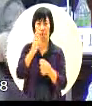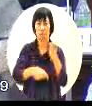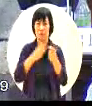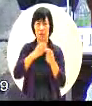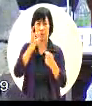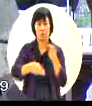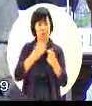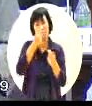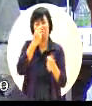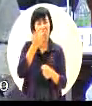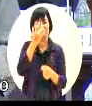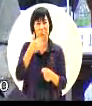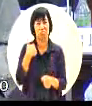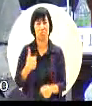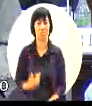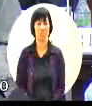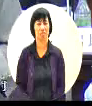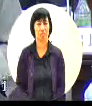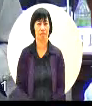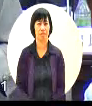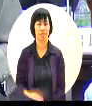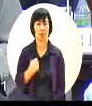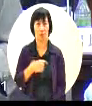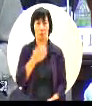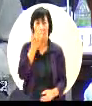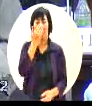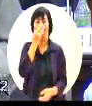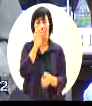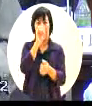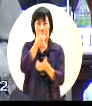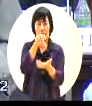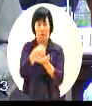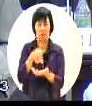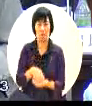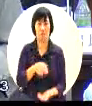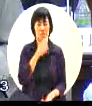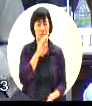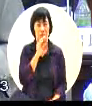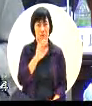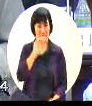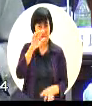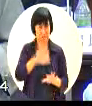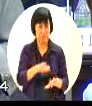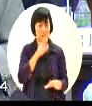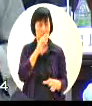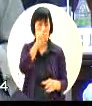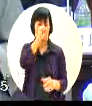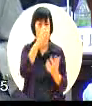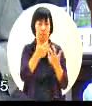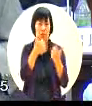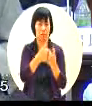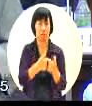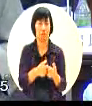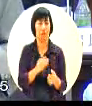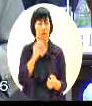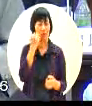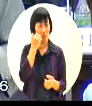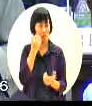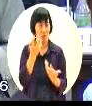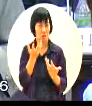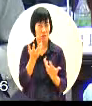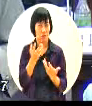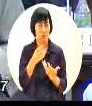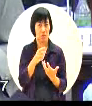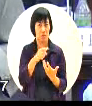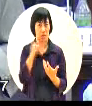唔知啊，我唔知，我唔敢承诺。啊，我感觉这是一个足好的机会。啊，至于迄个部分扩大征